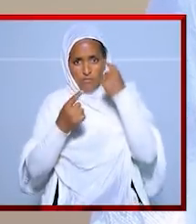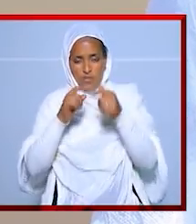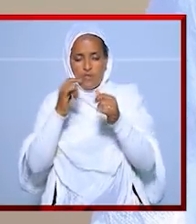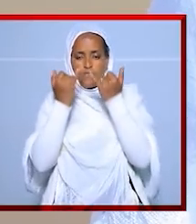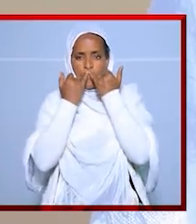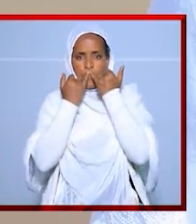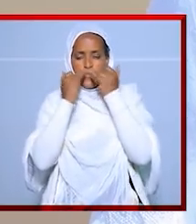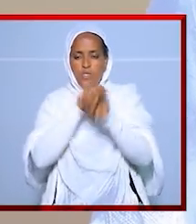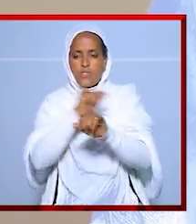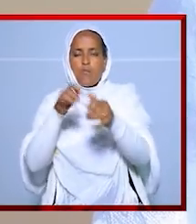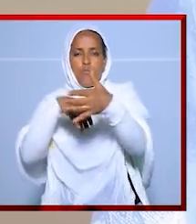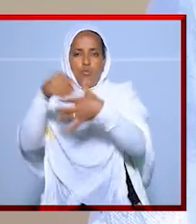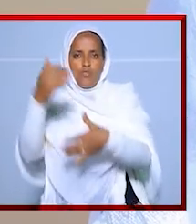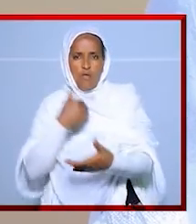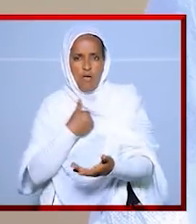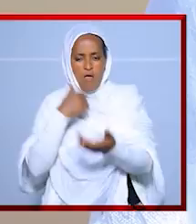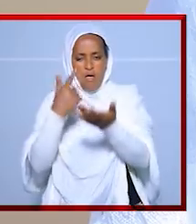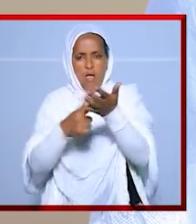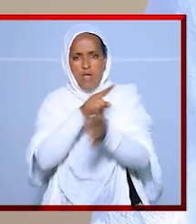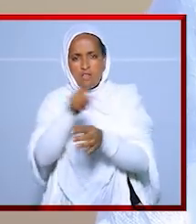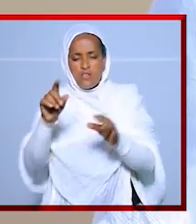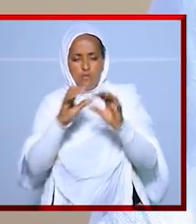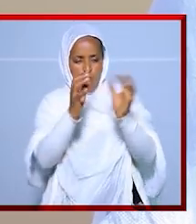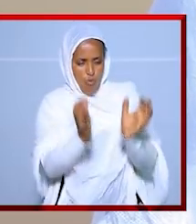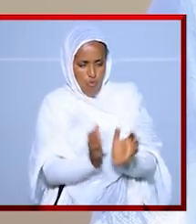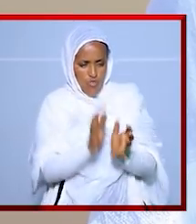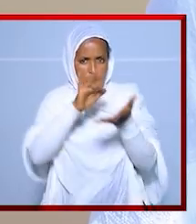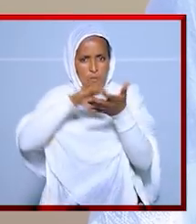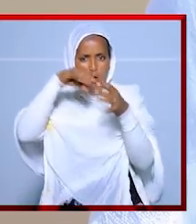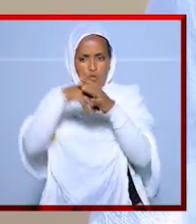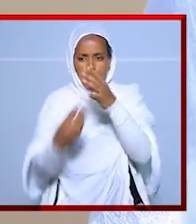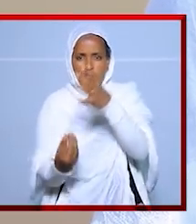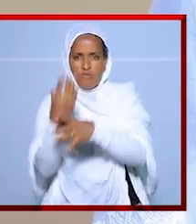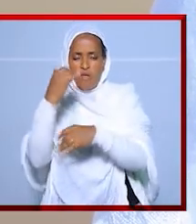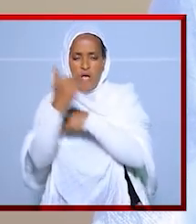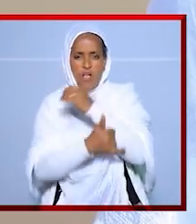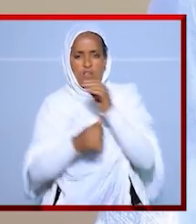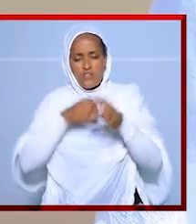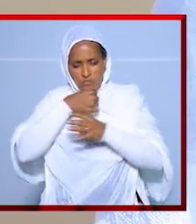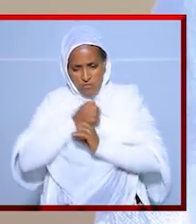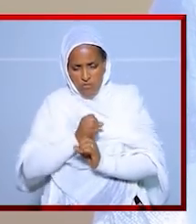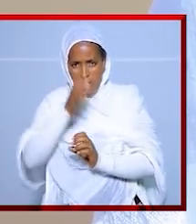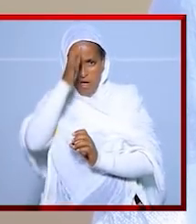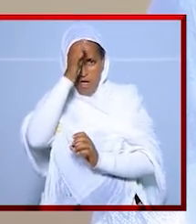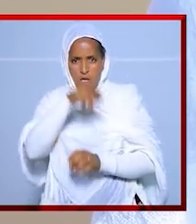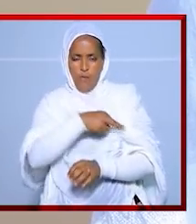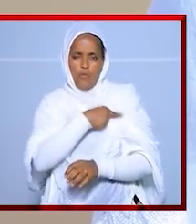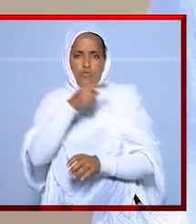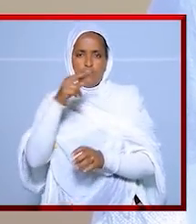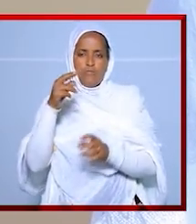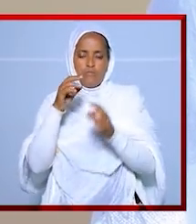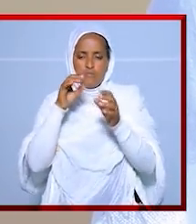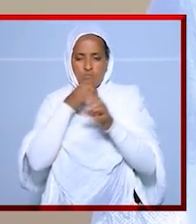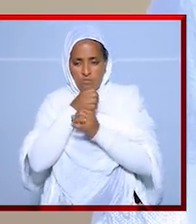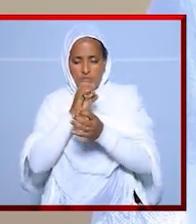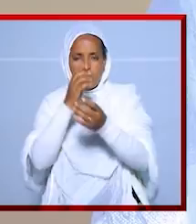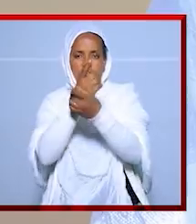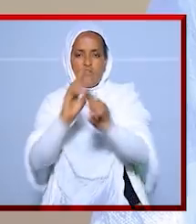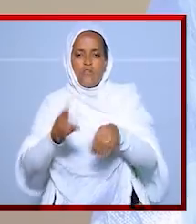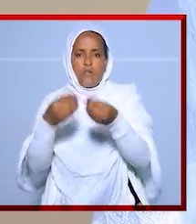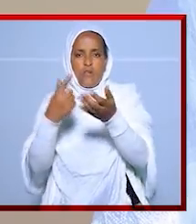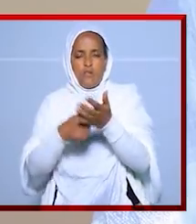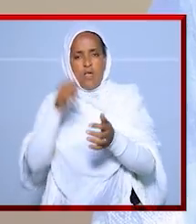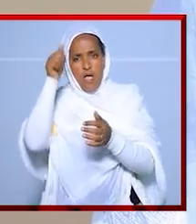ከመግባባት አንጻር እንደ አስታራቂ እየወጡ ነው። እነዚያ በጎሳ መካከል እንኳን የሚፈጠረውን በአገር ሽማግሌ በሃይማኖት አባቶች በሽምግልና ይፈቱ